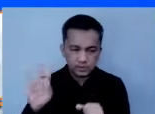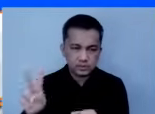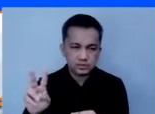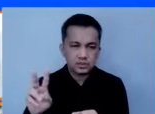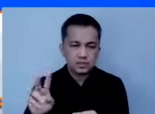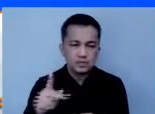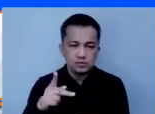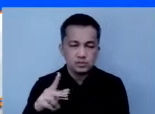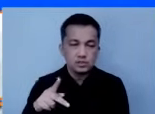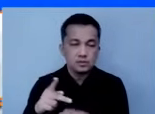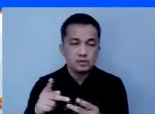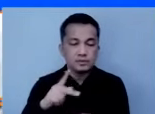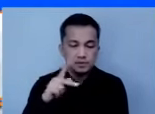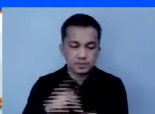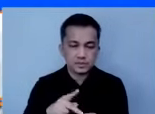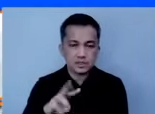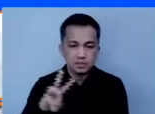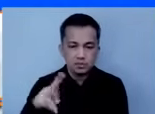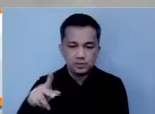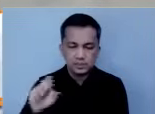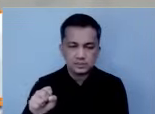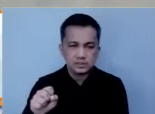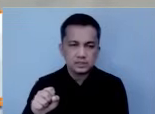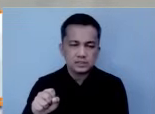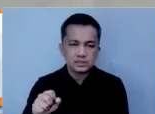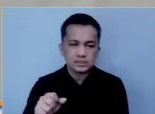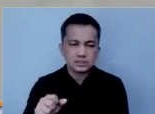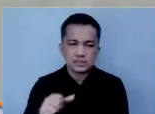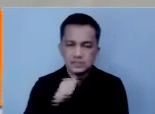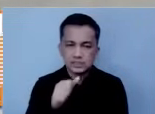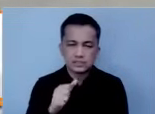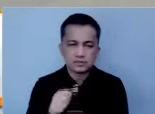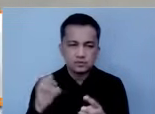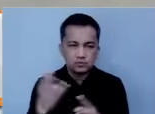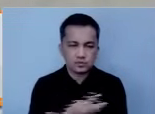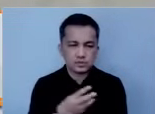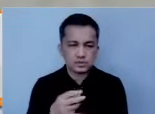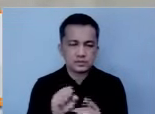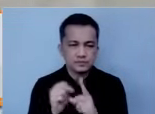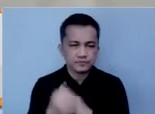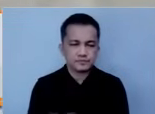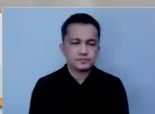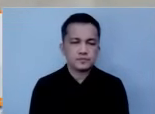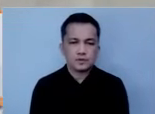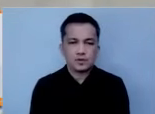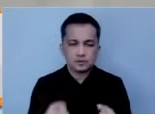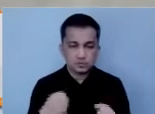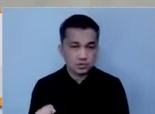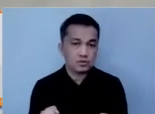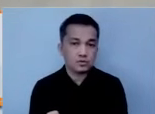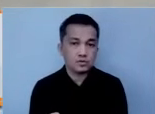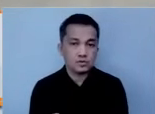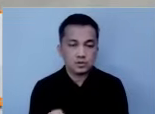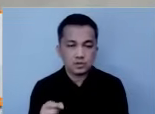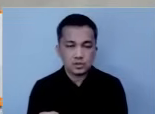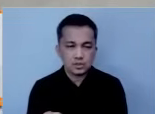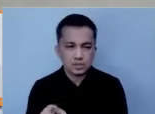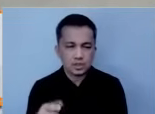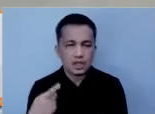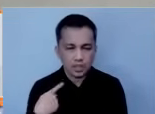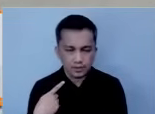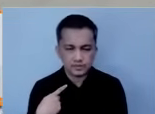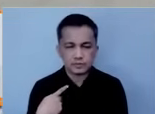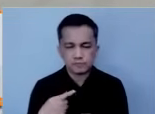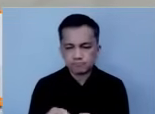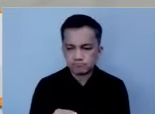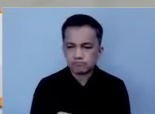Sea nang hindi nagpapalala ng tensyon. Well, it's strong but it's very sophisticated and of course marked by subtlety.